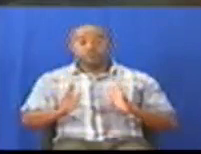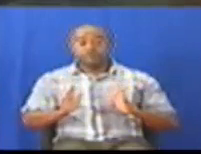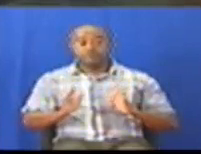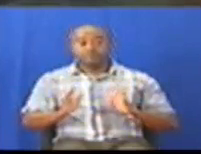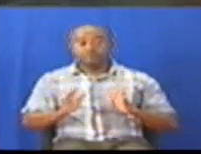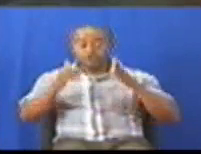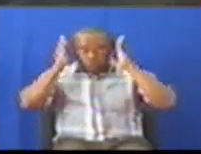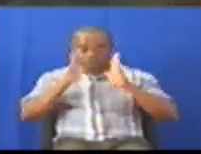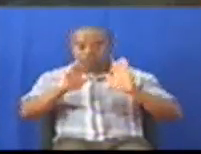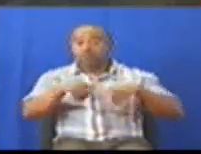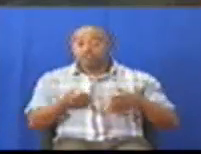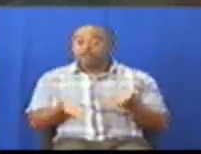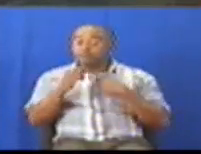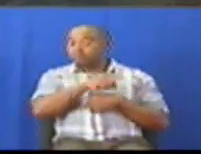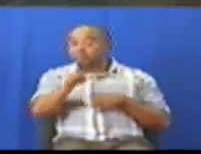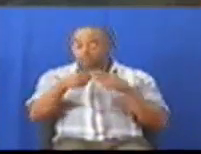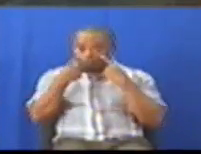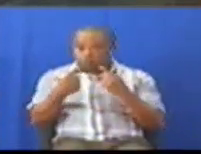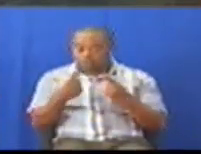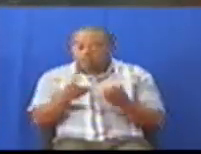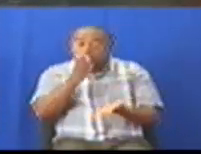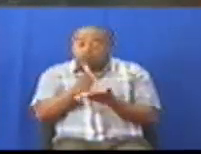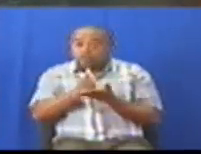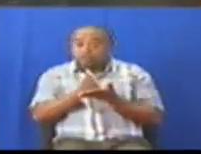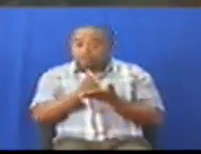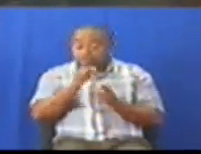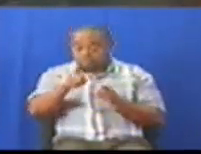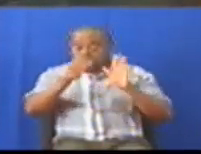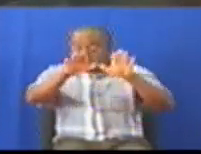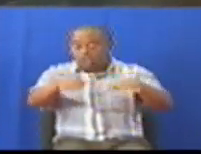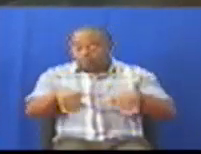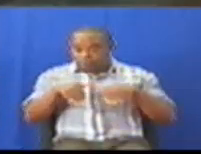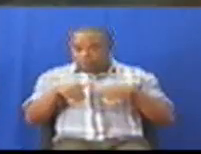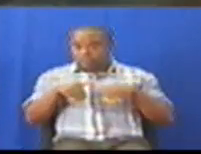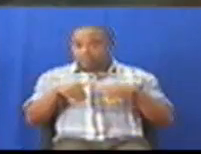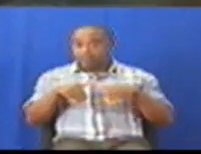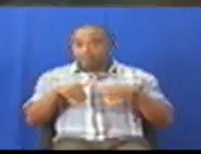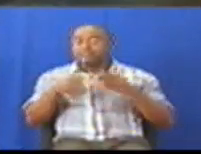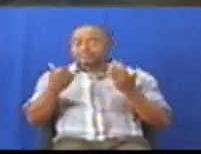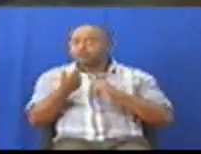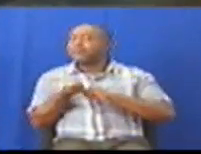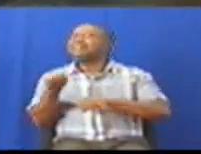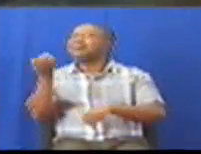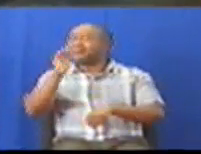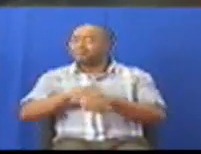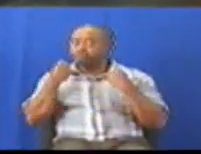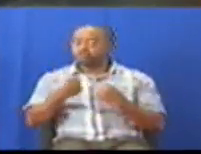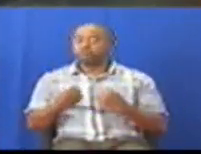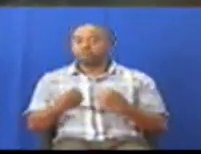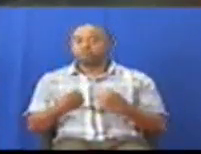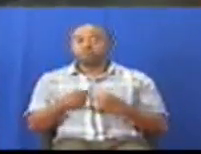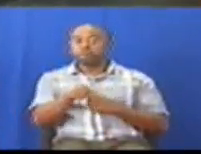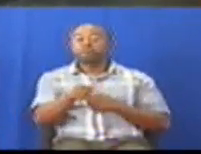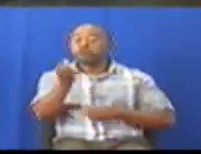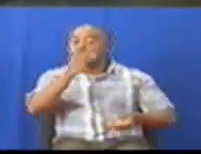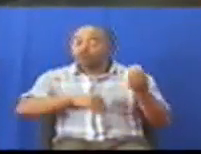Waheshimiwa wabunge, mnaweza kuona sasa kwamba kweli wabunge humu wamebobea sasa. Maana mchango